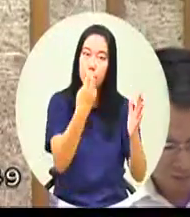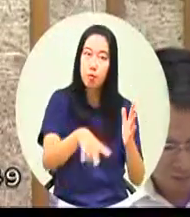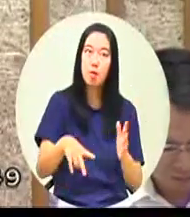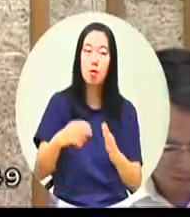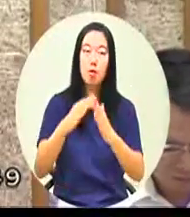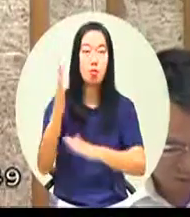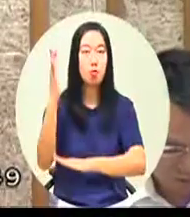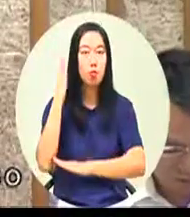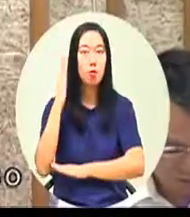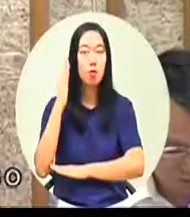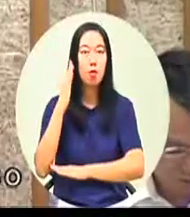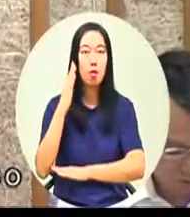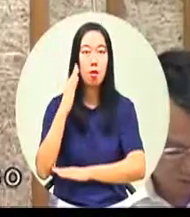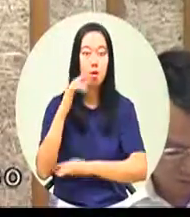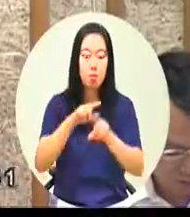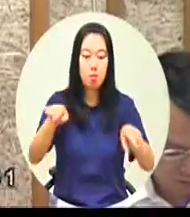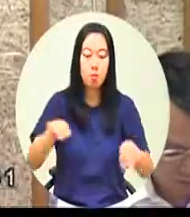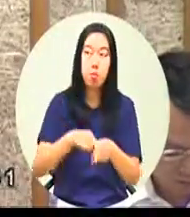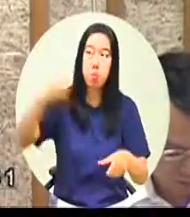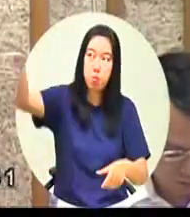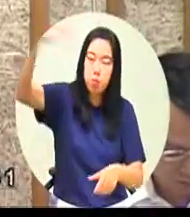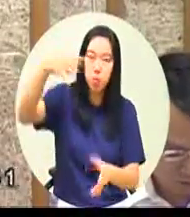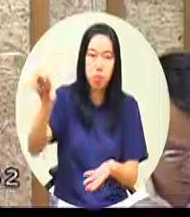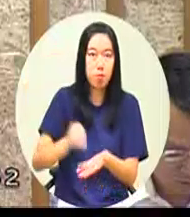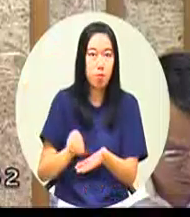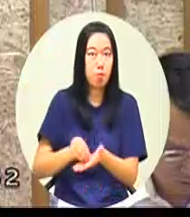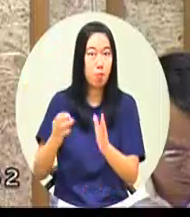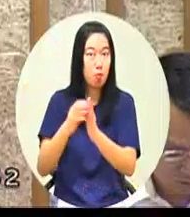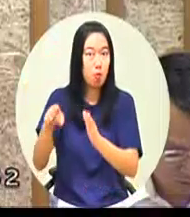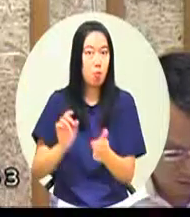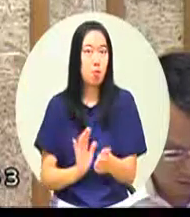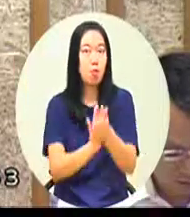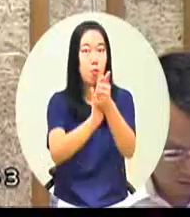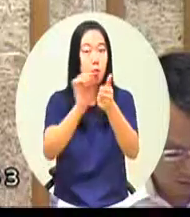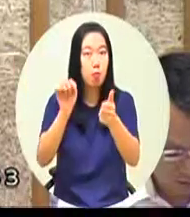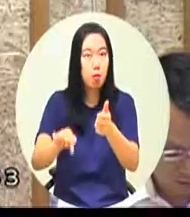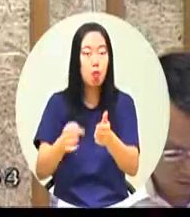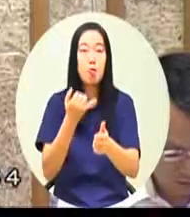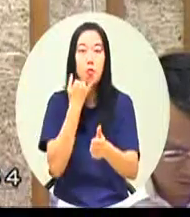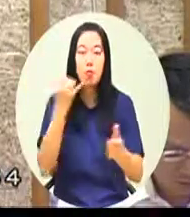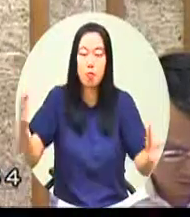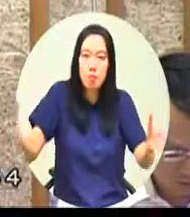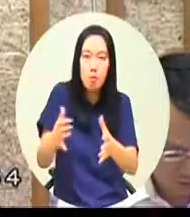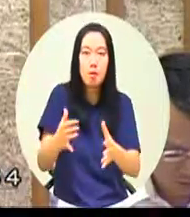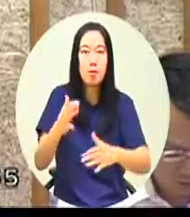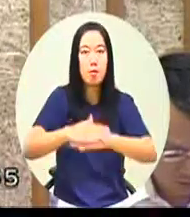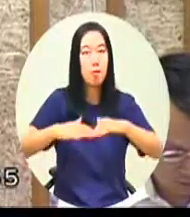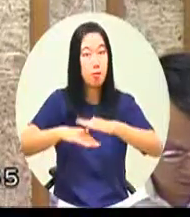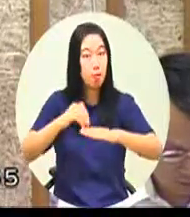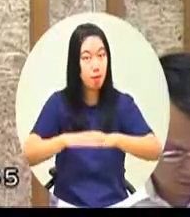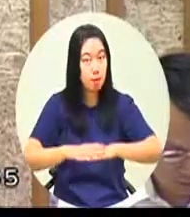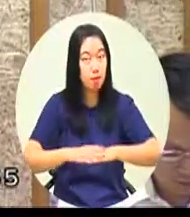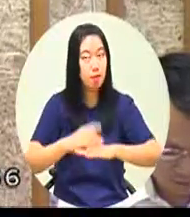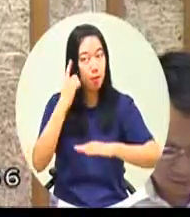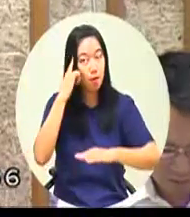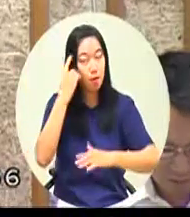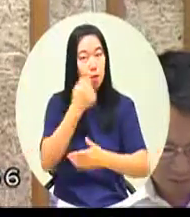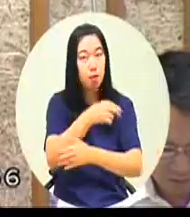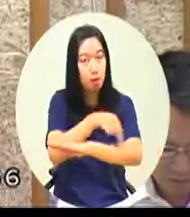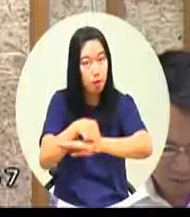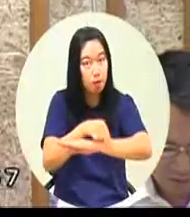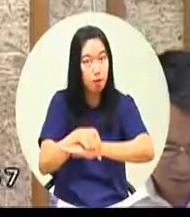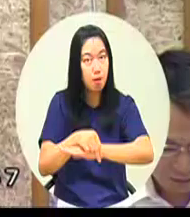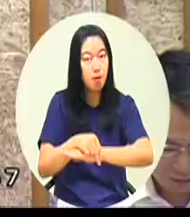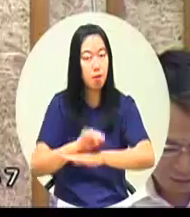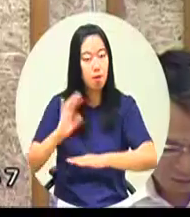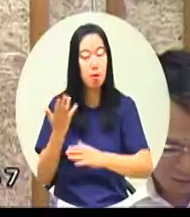个太阳能光电办公室这个推动办公室这个部分，做伙来处理一块。啊，当然目前